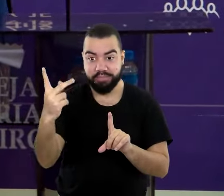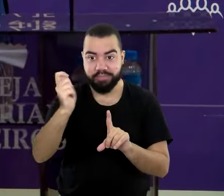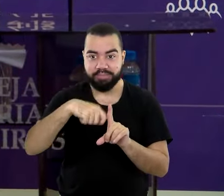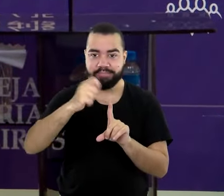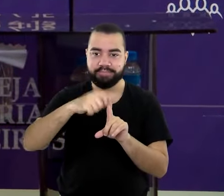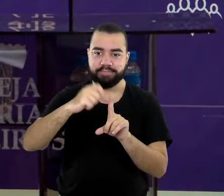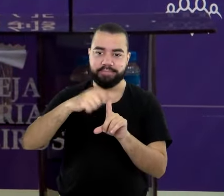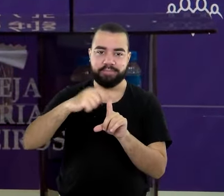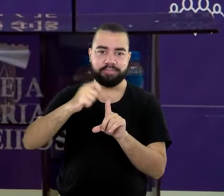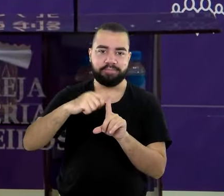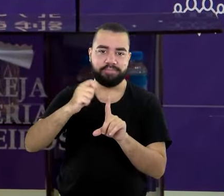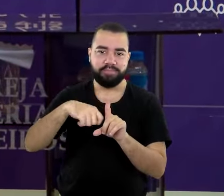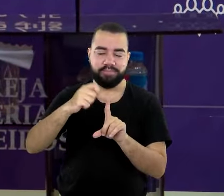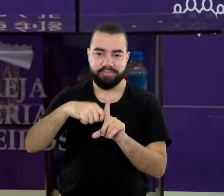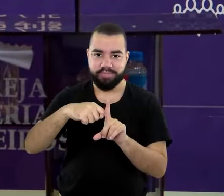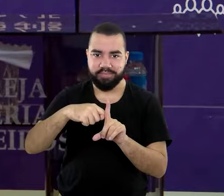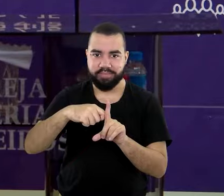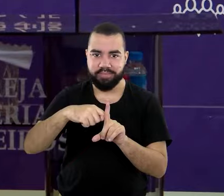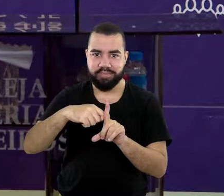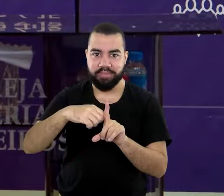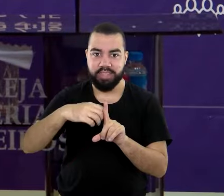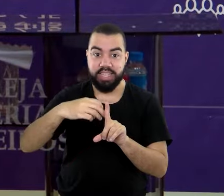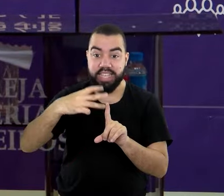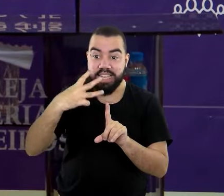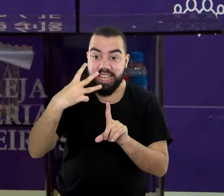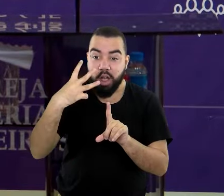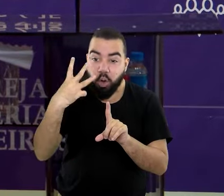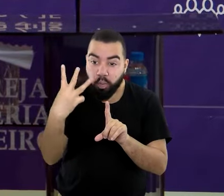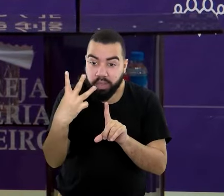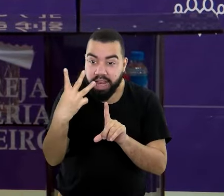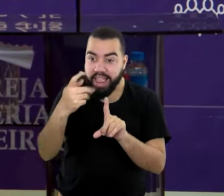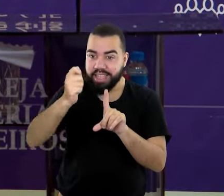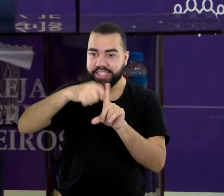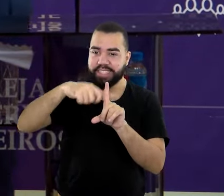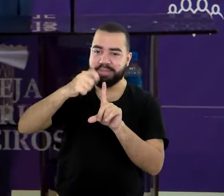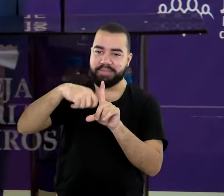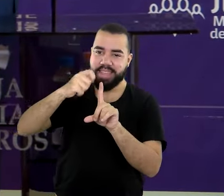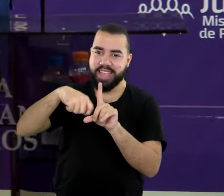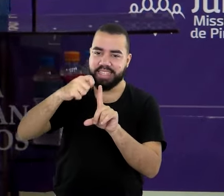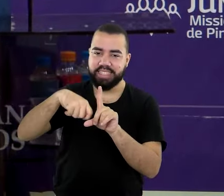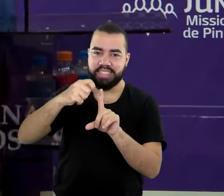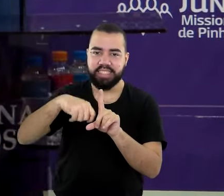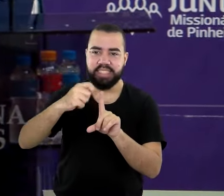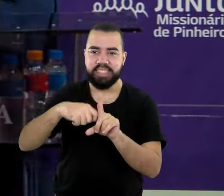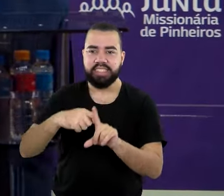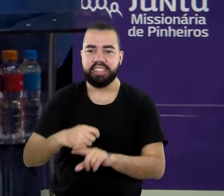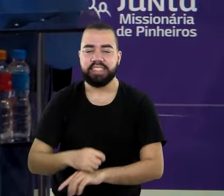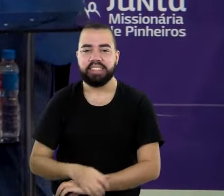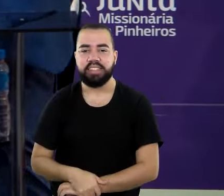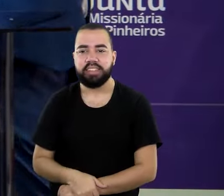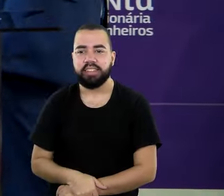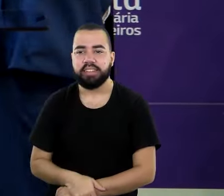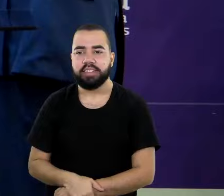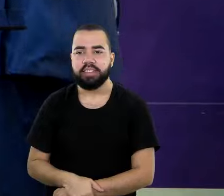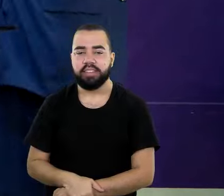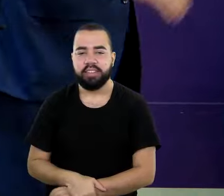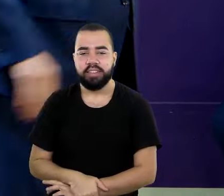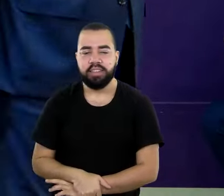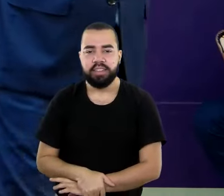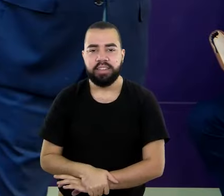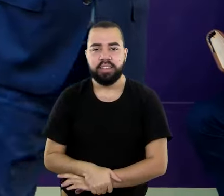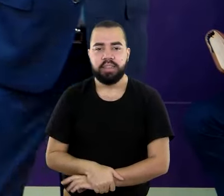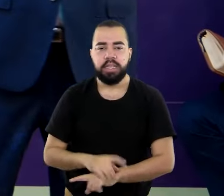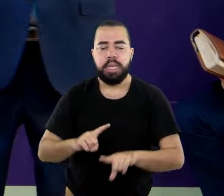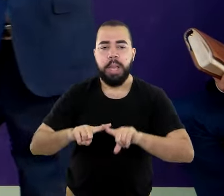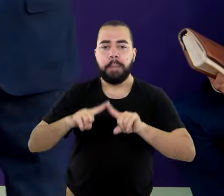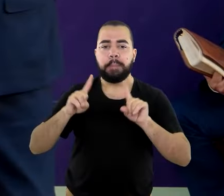2 meses. 석 달째입니다. E já fazia terceiro mês. 그때 마침 저는 일본에 선교 여행을 갔다